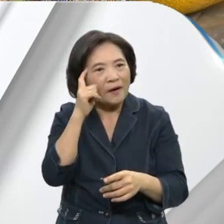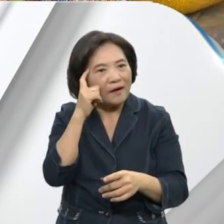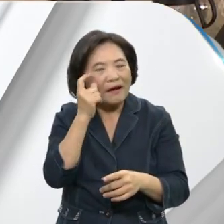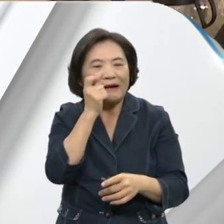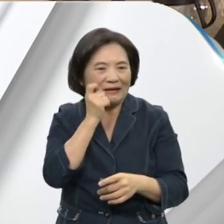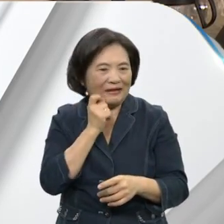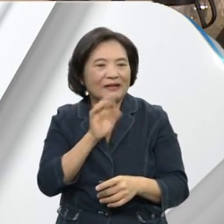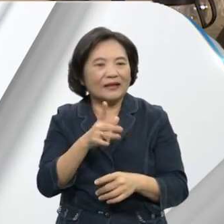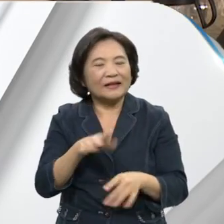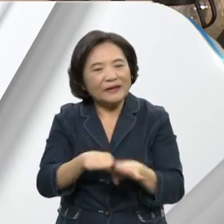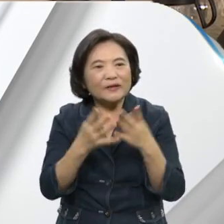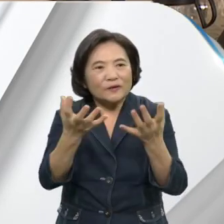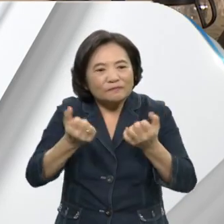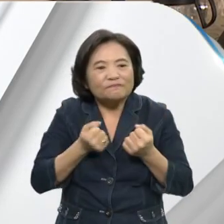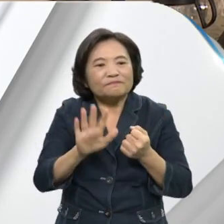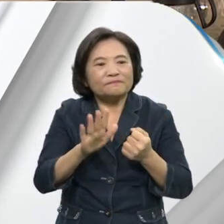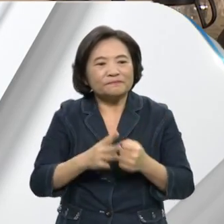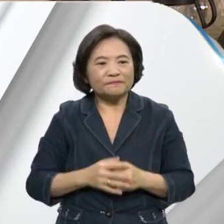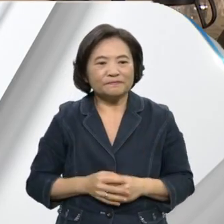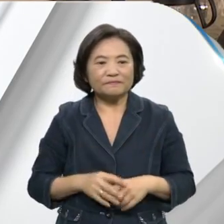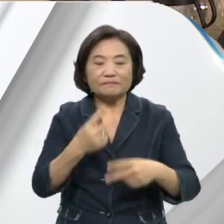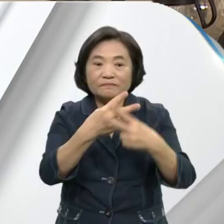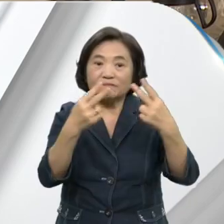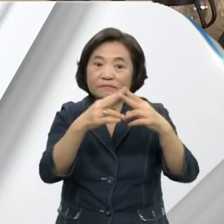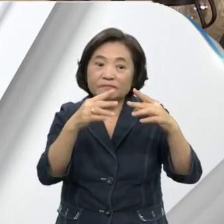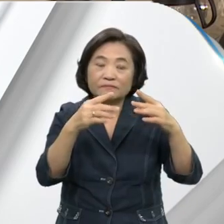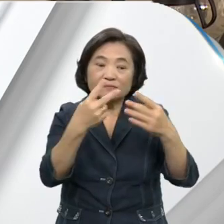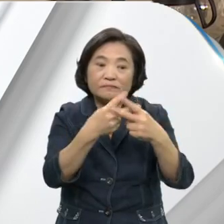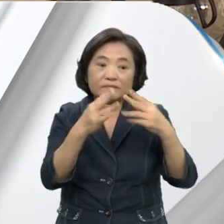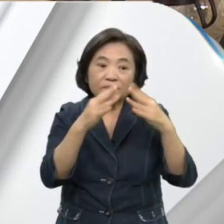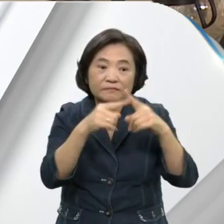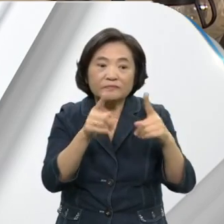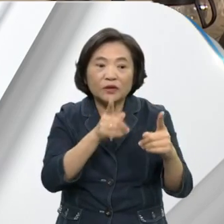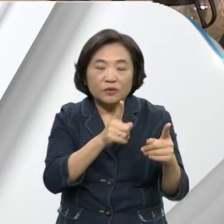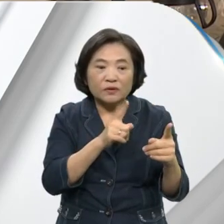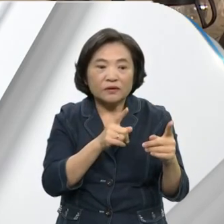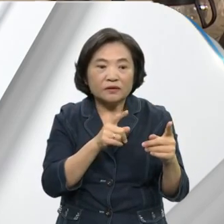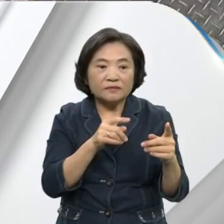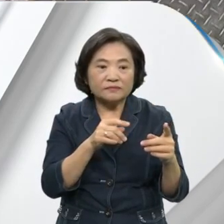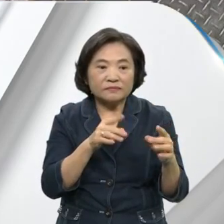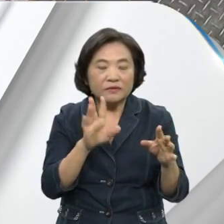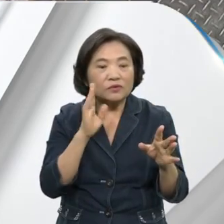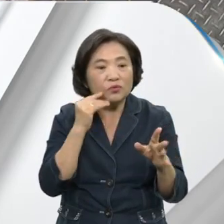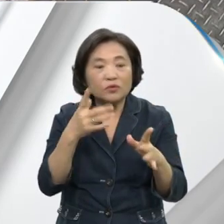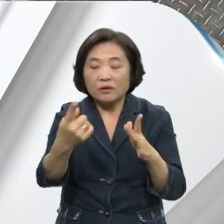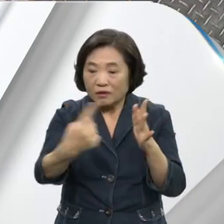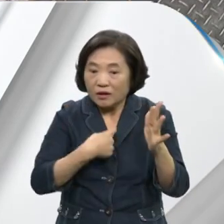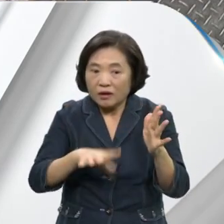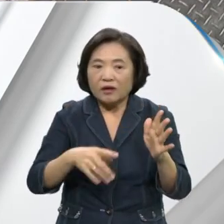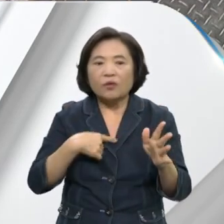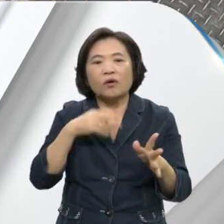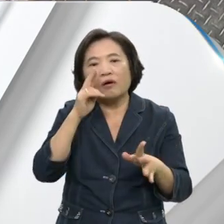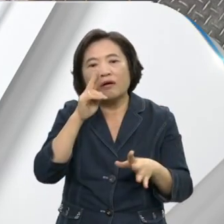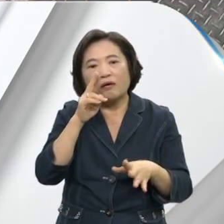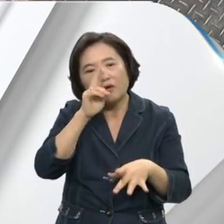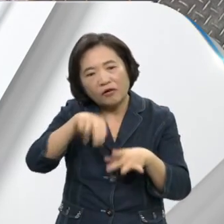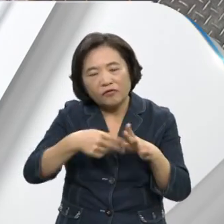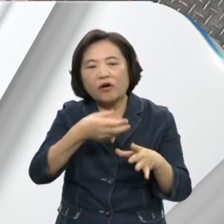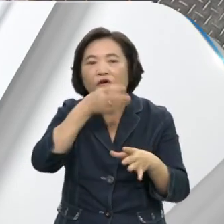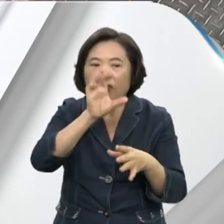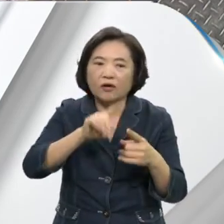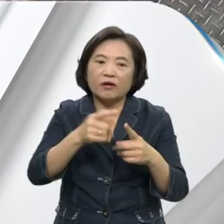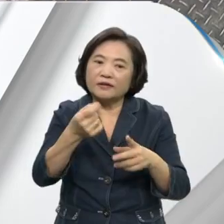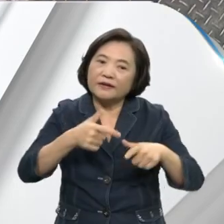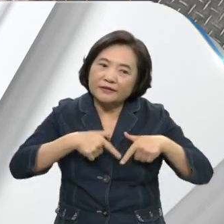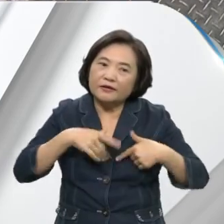受。 客家人来啊，几几点点的点心啊，我们该咖啡啊，